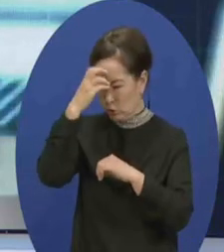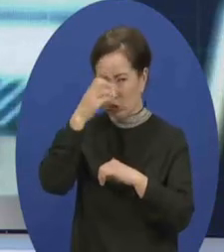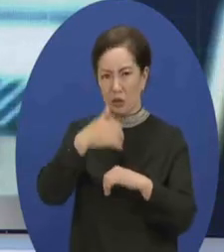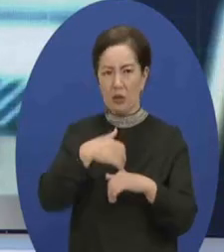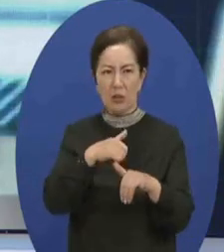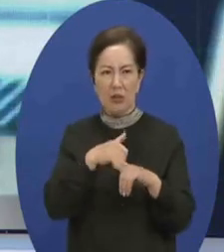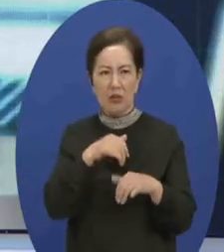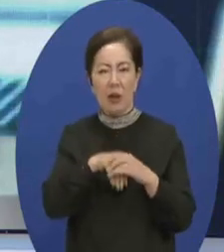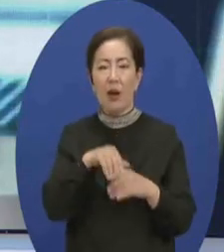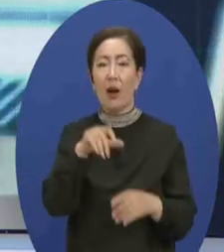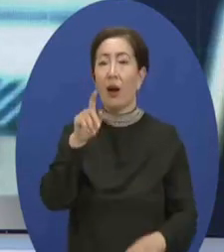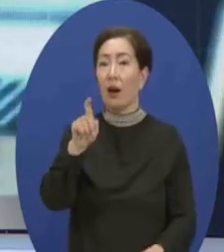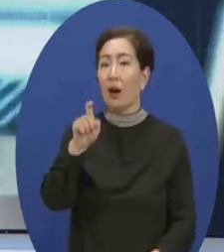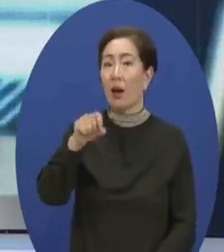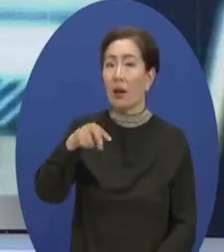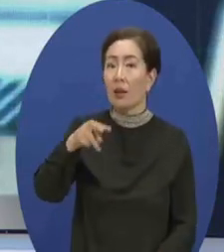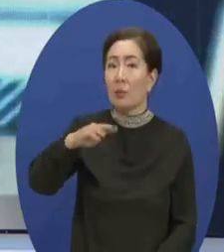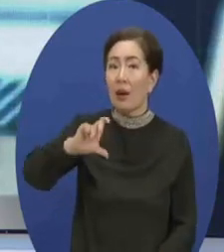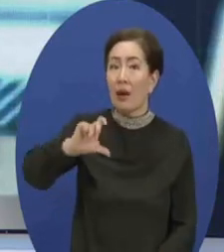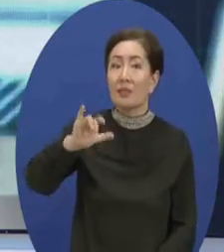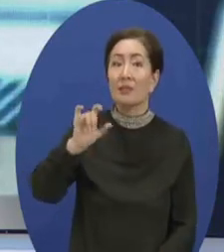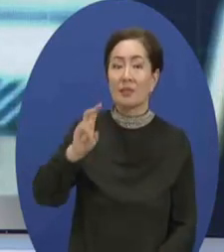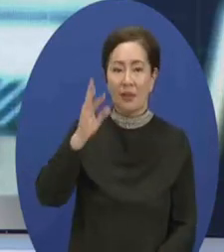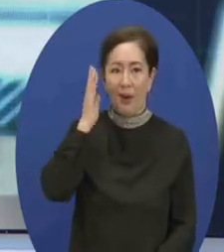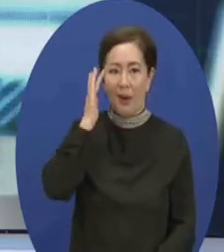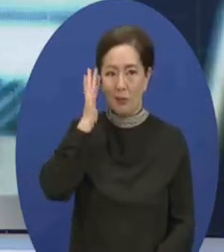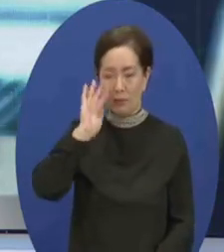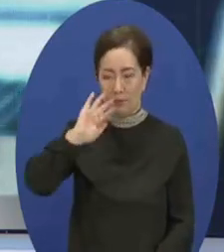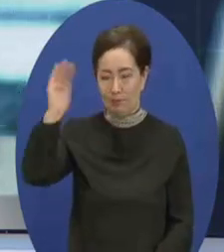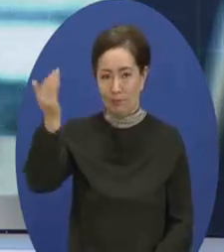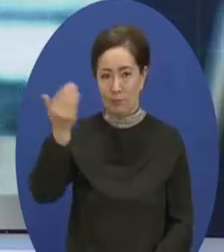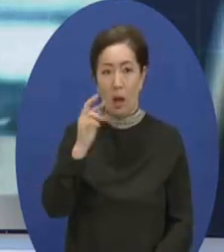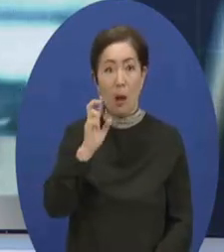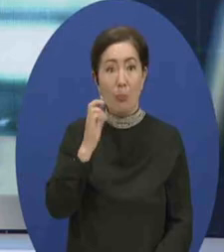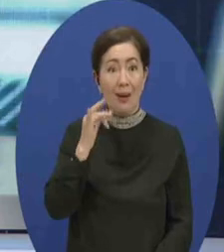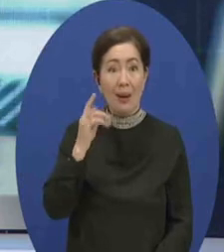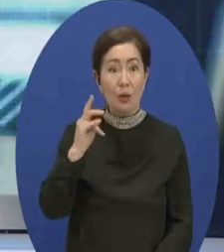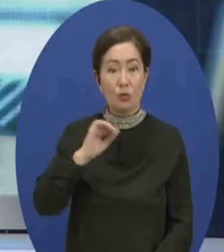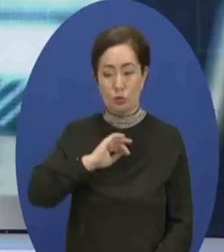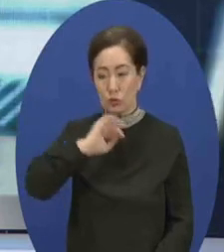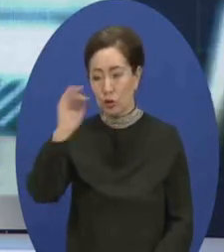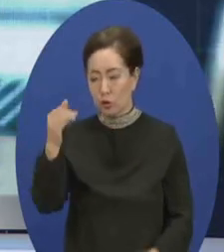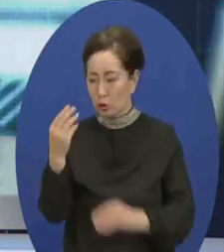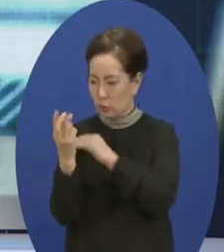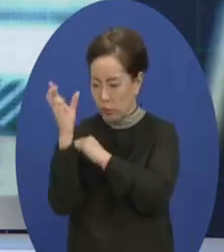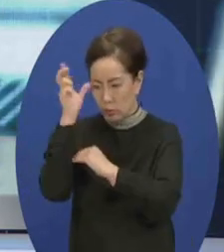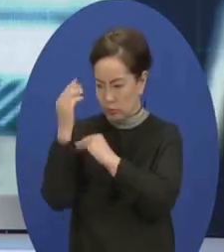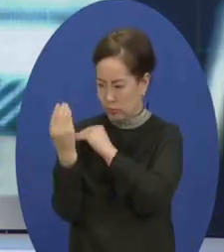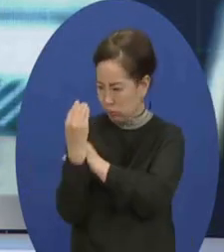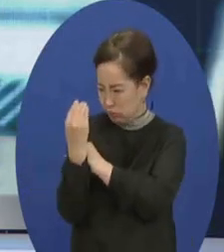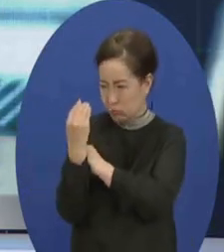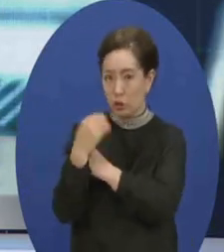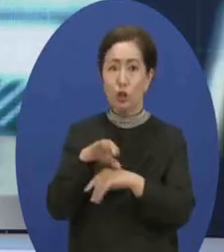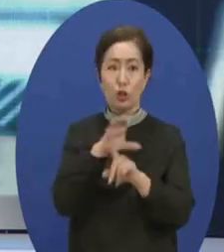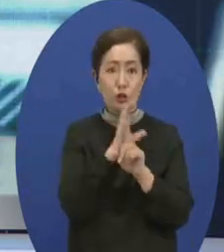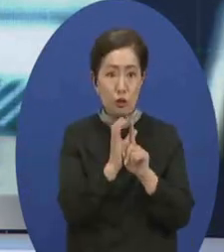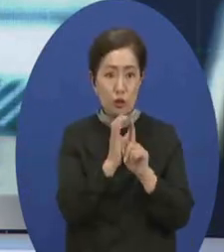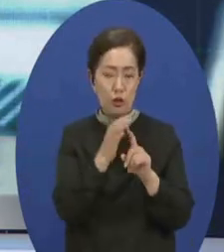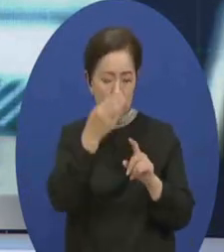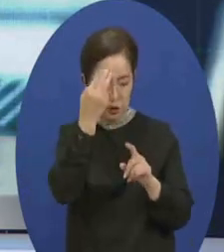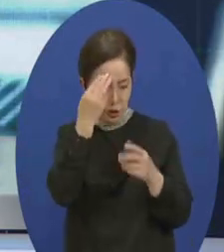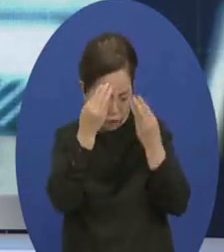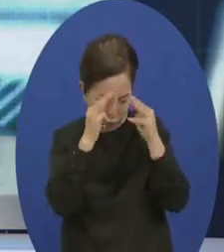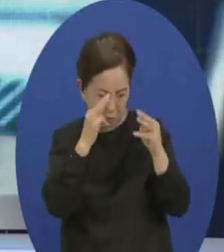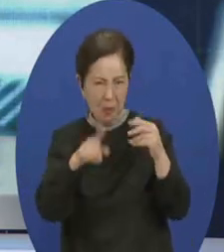хохирсон гашуун түүхийг өнөөдөр эргэн дурслаа. Баруунд боловсрол эзэмшсэн тэд Монгол улсын соёл боловсрол шинжилгээ ухаан ажилтнуудын салбарт